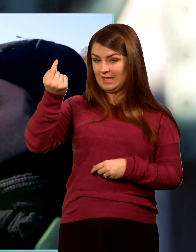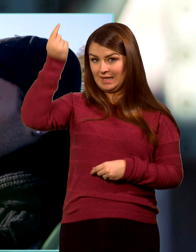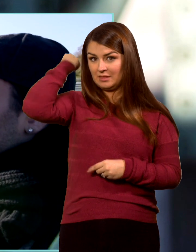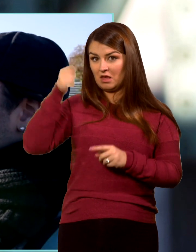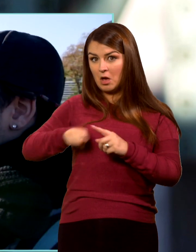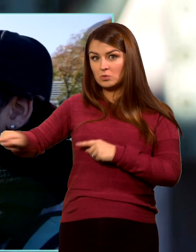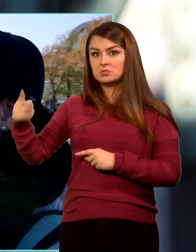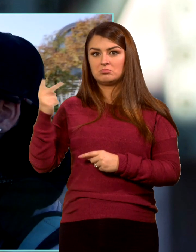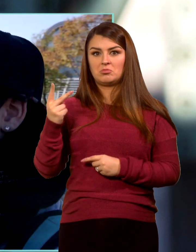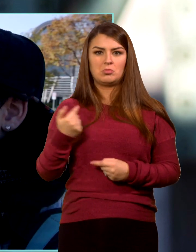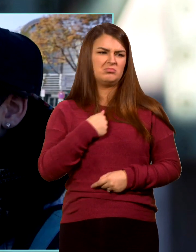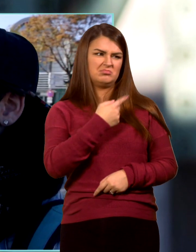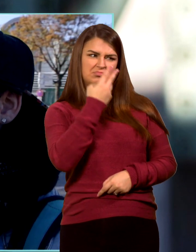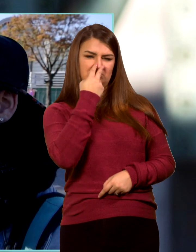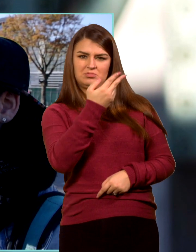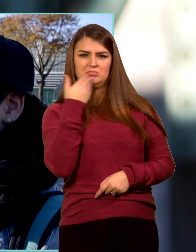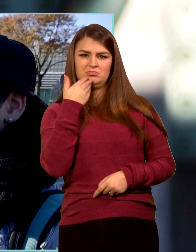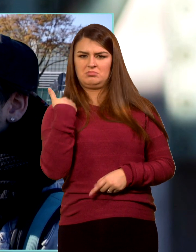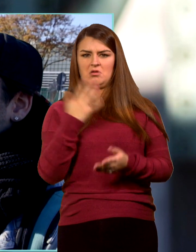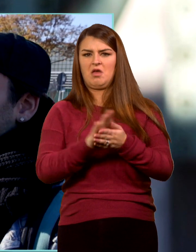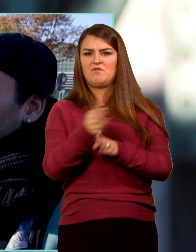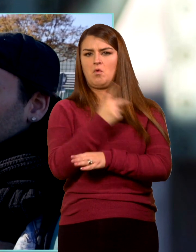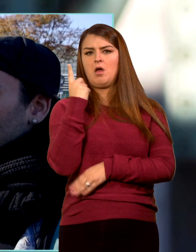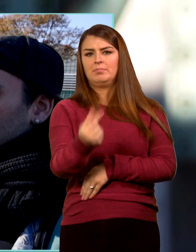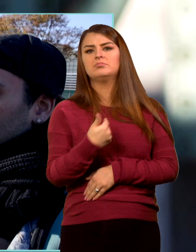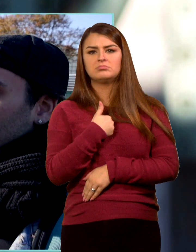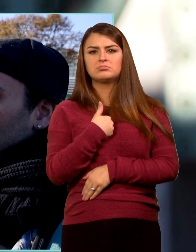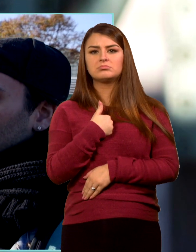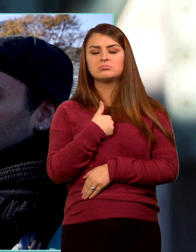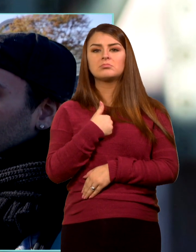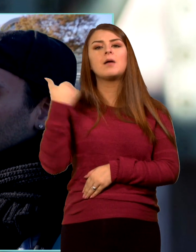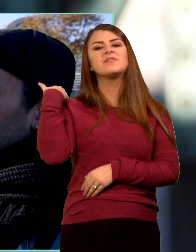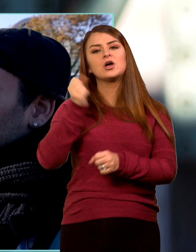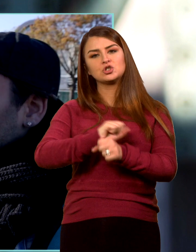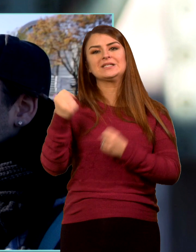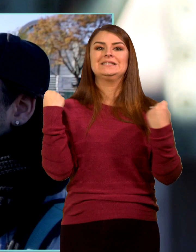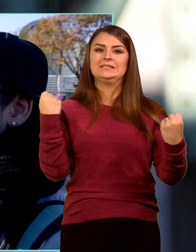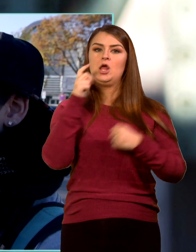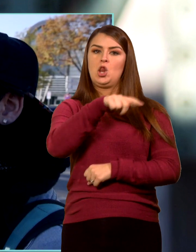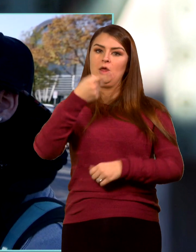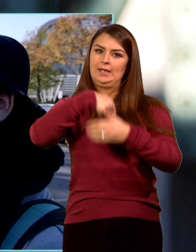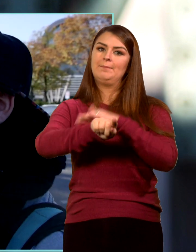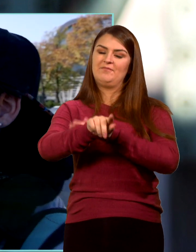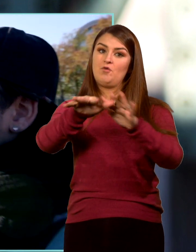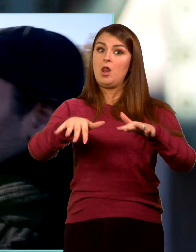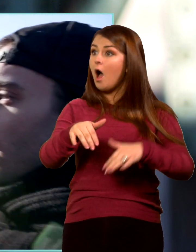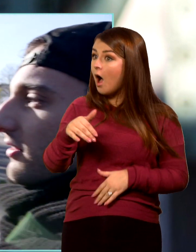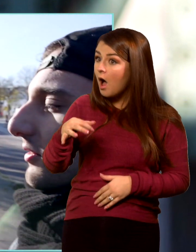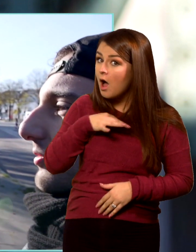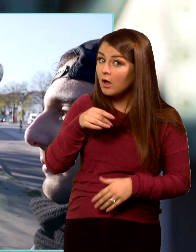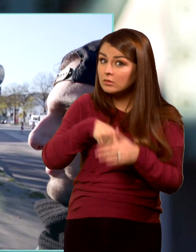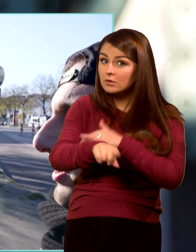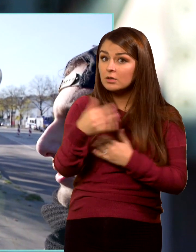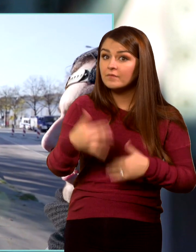ist? Das habe ich nicht gesehen. Ich bin vorhin rausgegangen. Aber es gab immer noch Sicherheitsleute in der Vorlesung. Ach, da waren welche da drin. Genau,